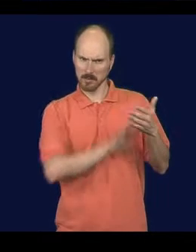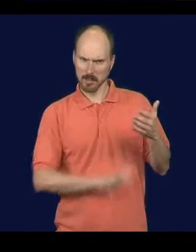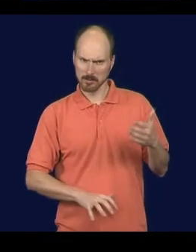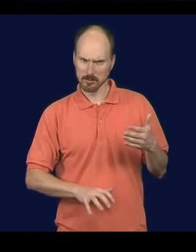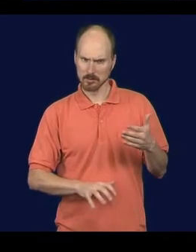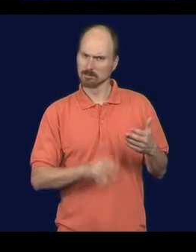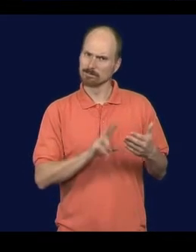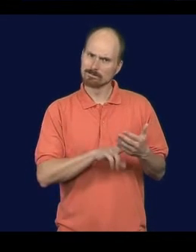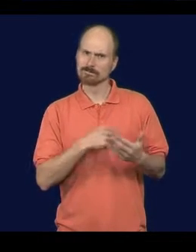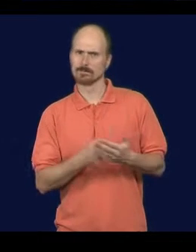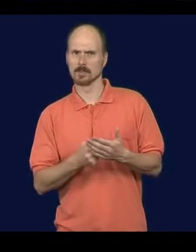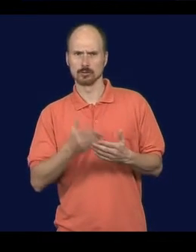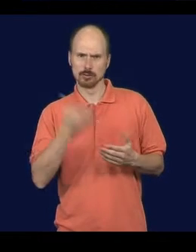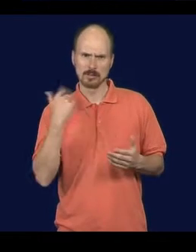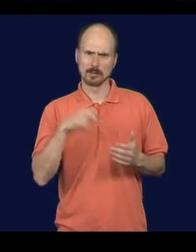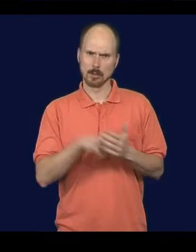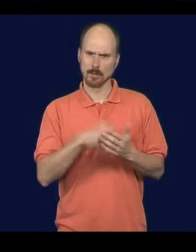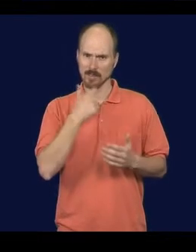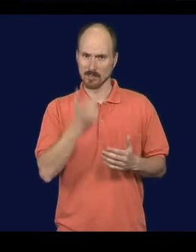tom čuglíku napsáno.